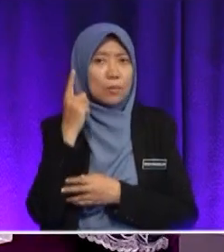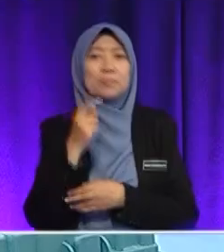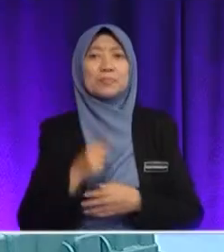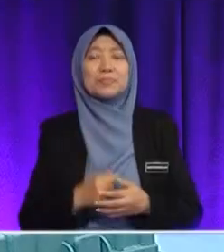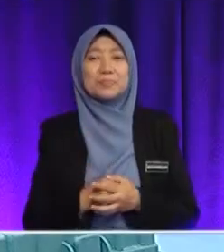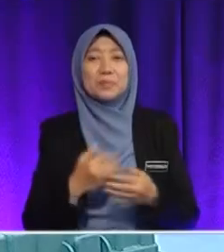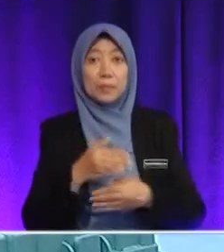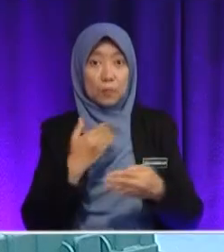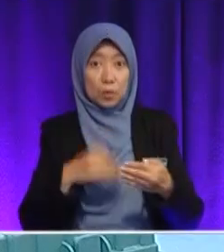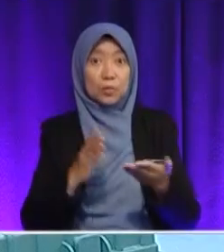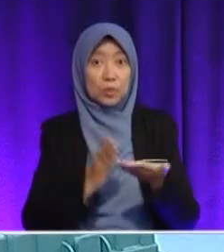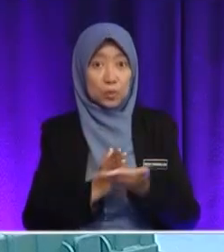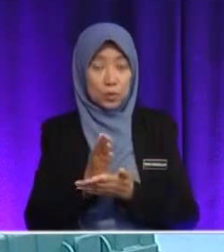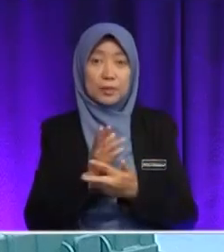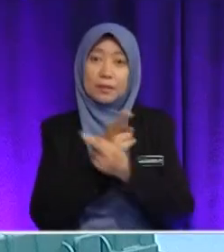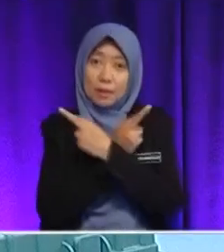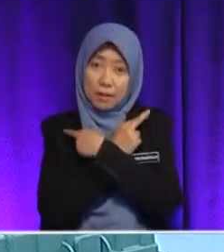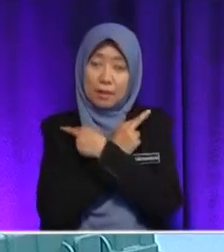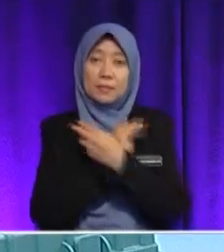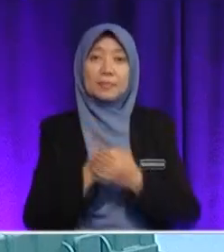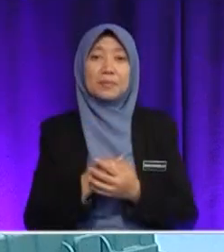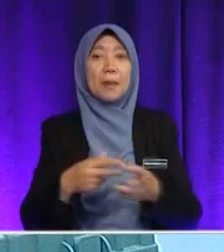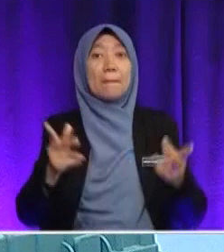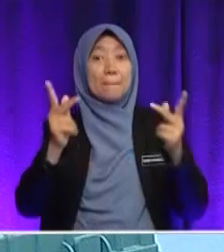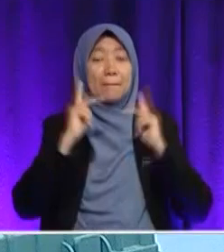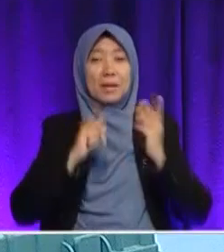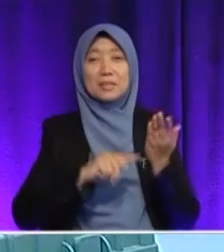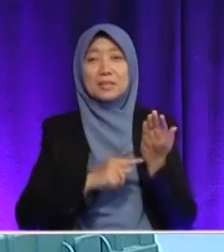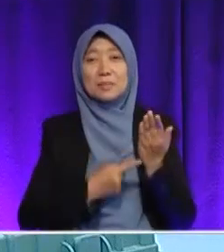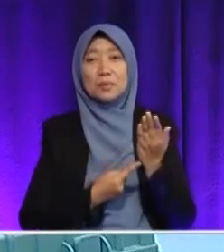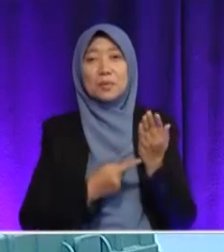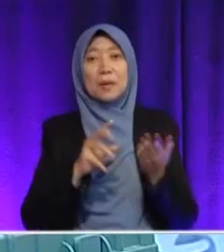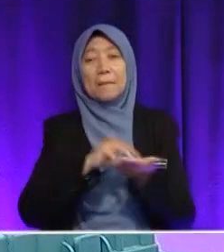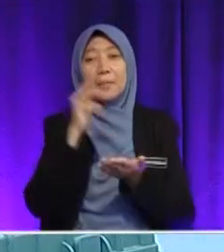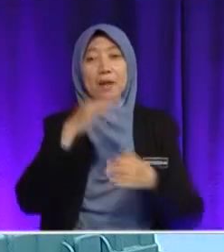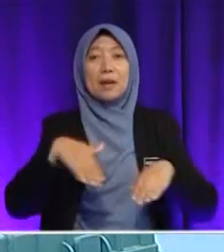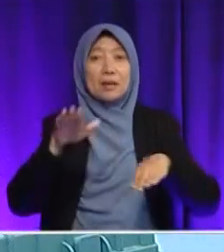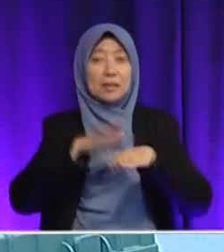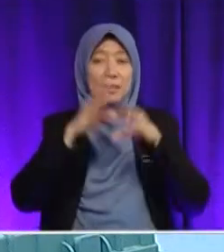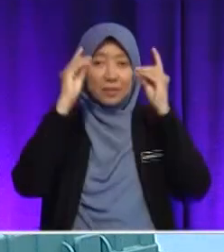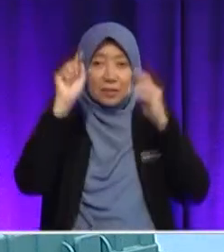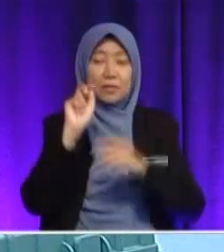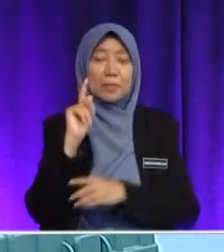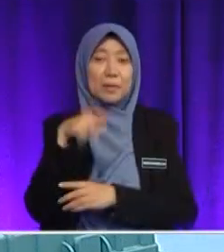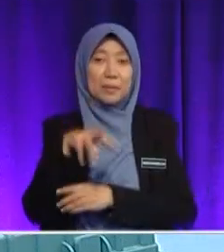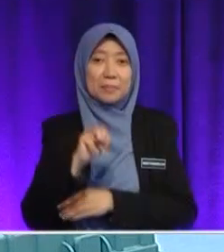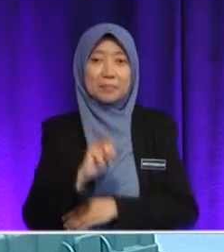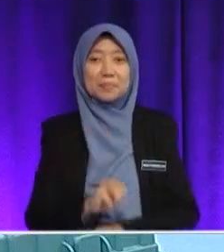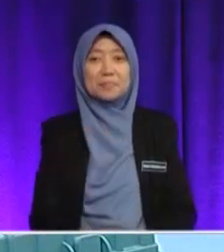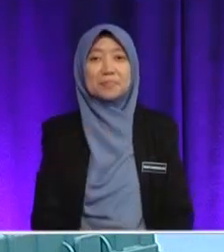bye goda sebelum kita teruskan lagi kita akan bisa seketika kembai 11 pasti dislog Menengah Atas di tv-tv hai